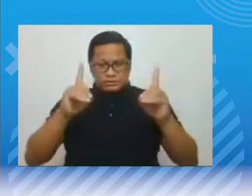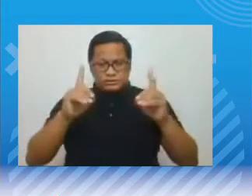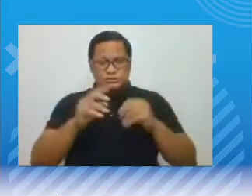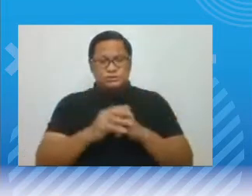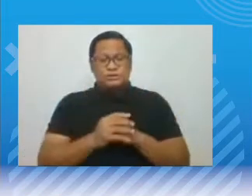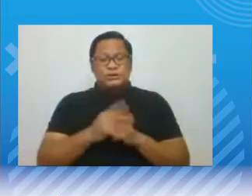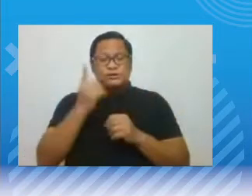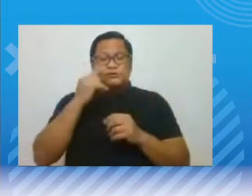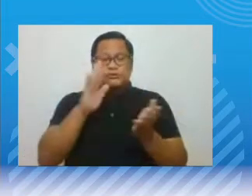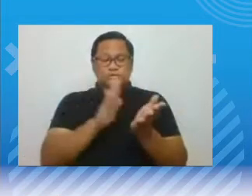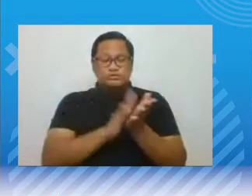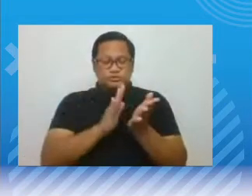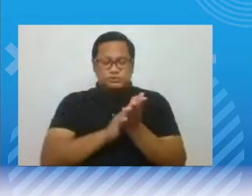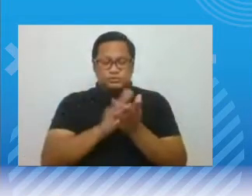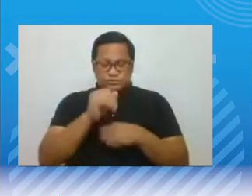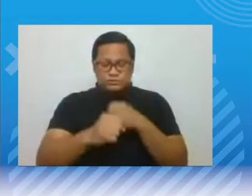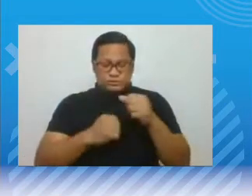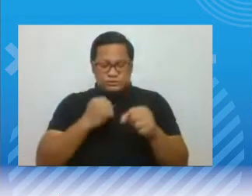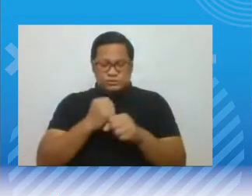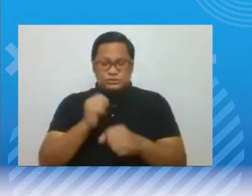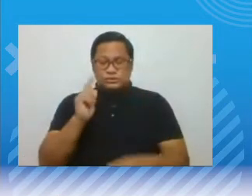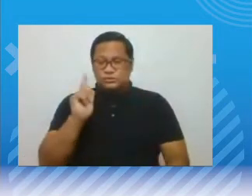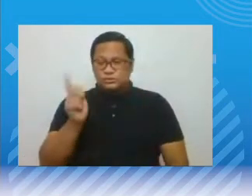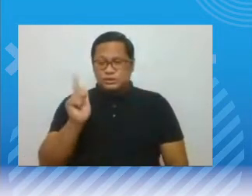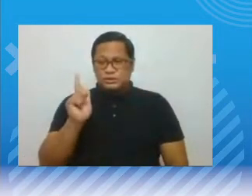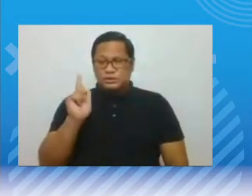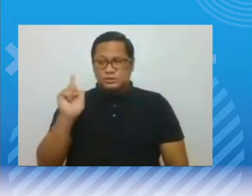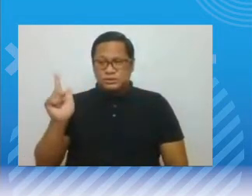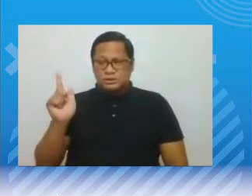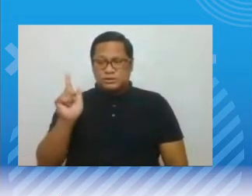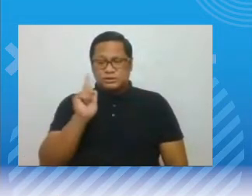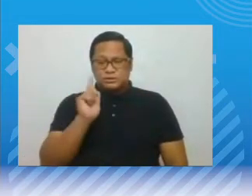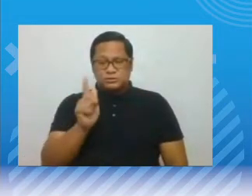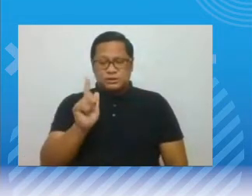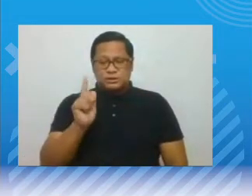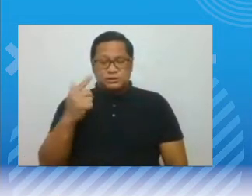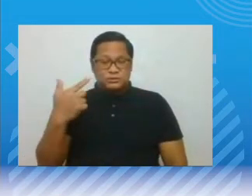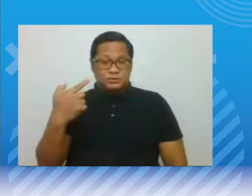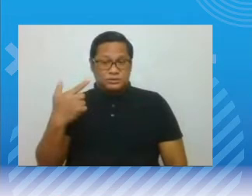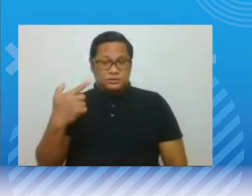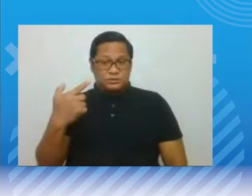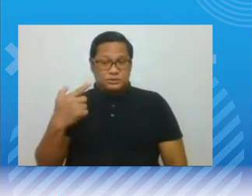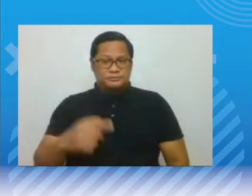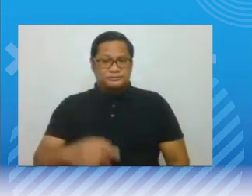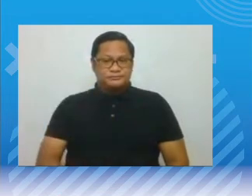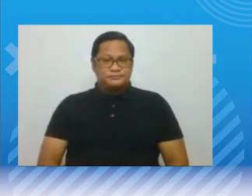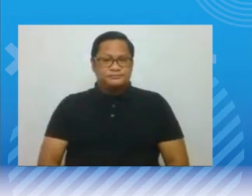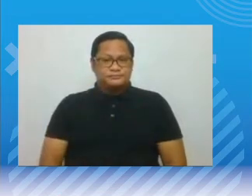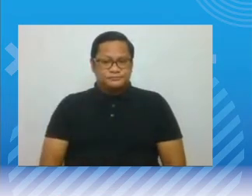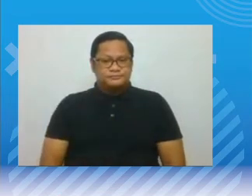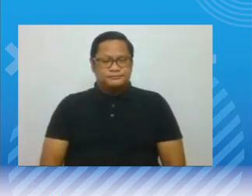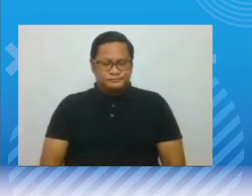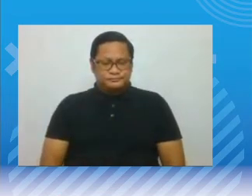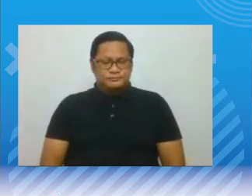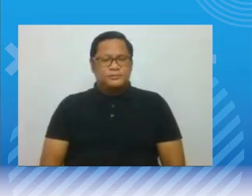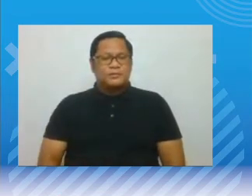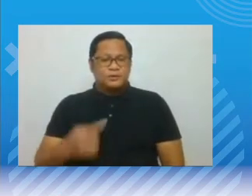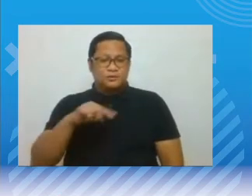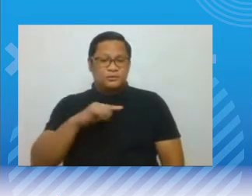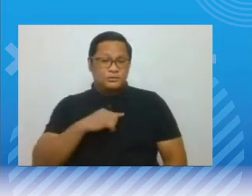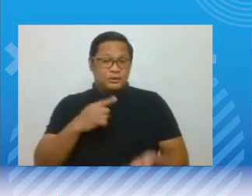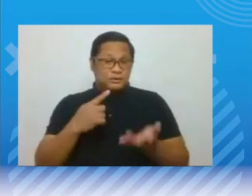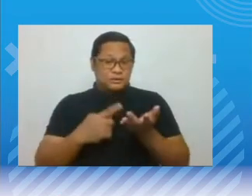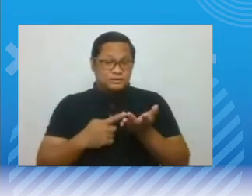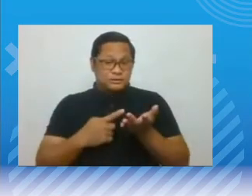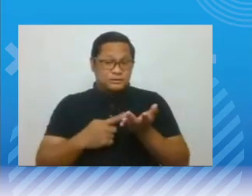year 2020-2021. So sa huling kabanata po ng Research O Clock, ating pong tinalakay ang pagbibigay